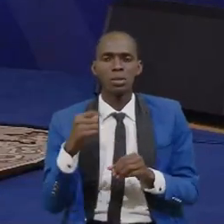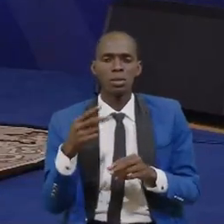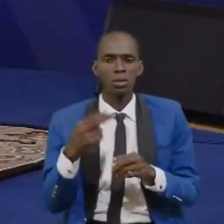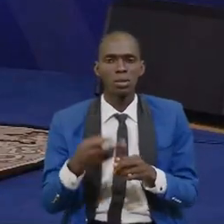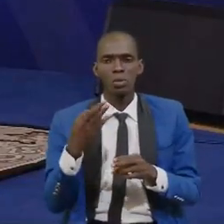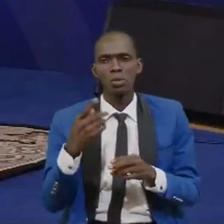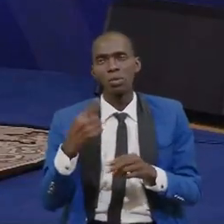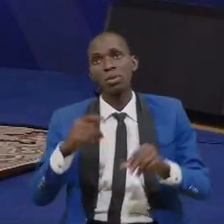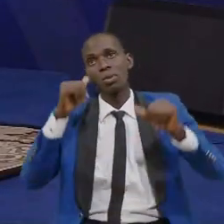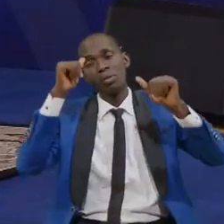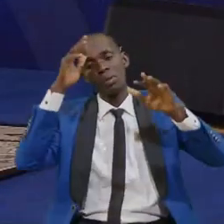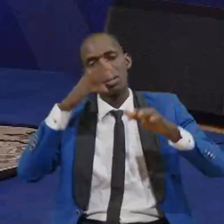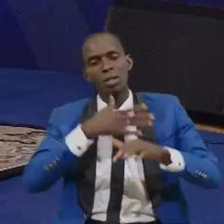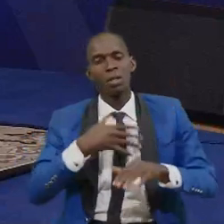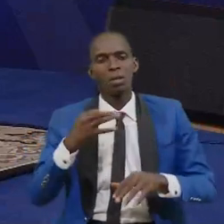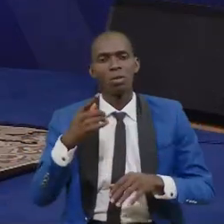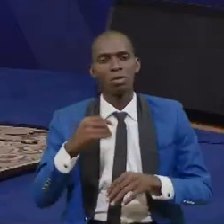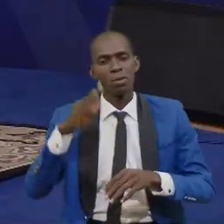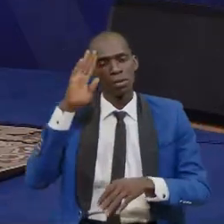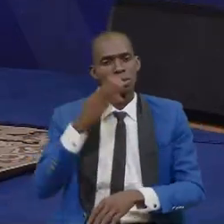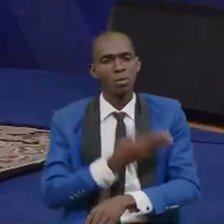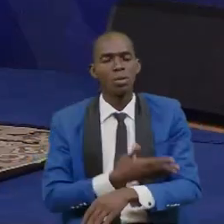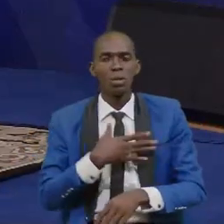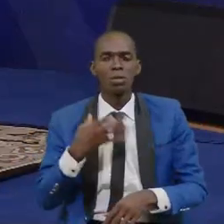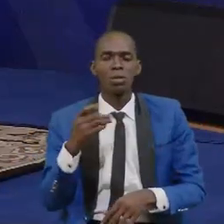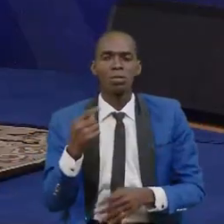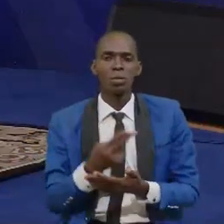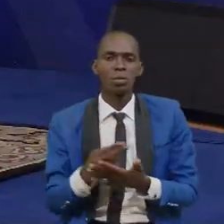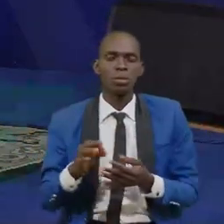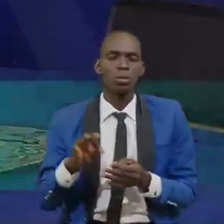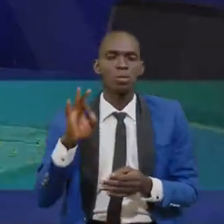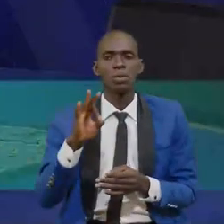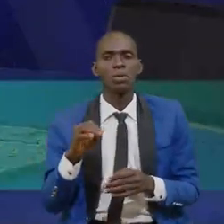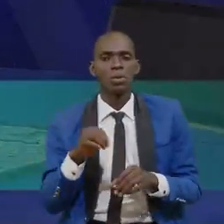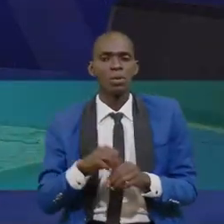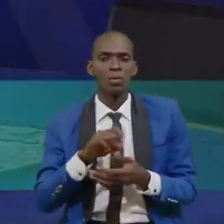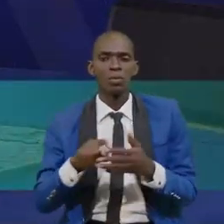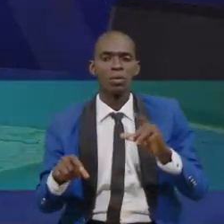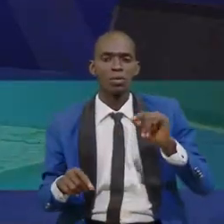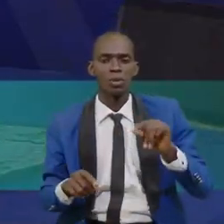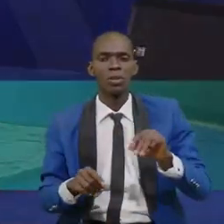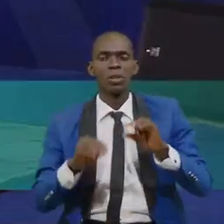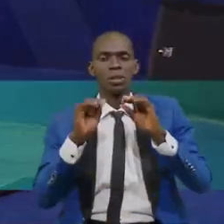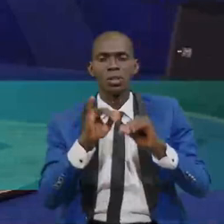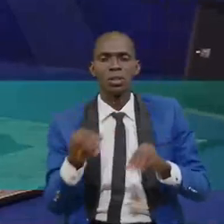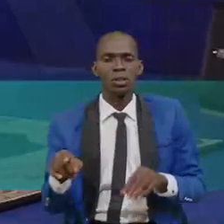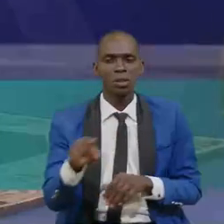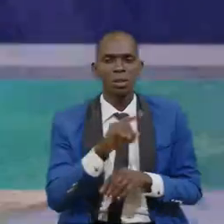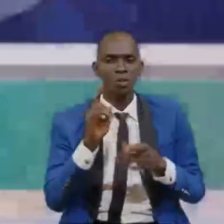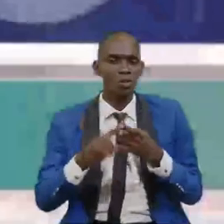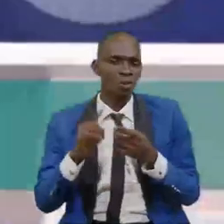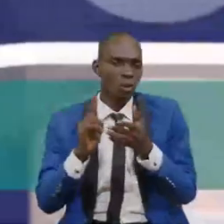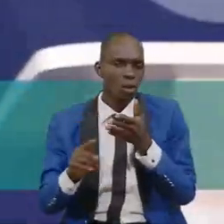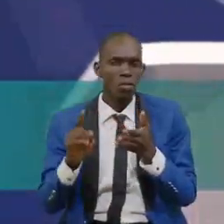Père, du Fils et du Saint-Esprit. Verset 20. Et enseignez-leur à